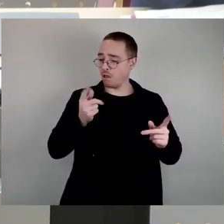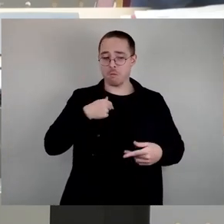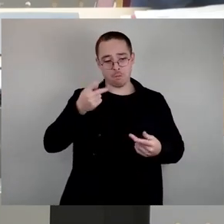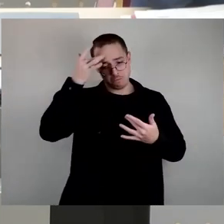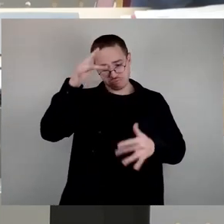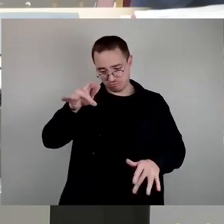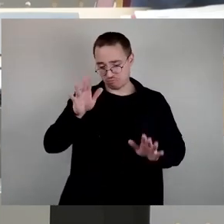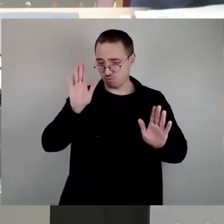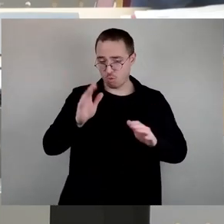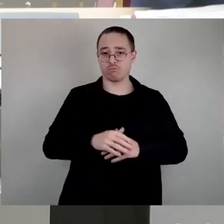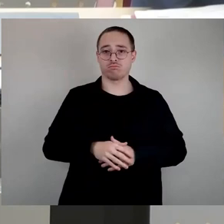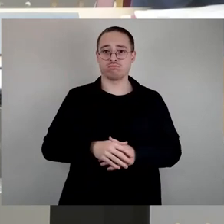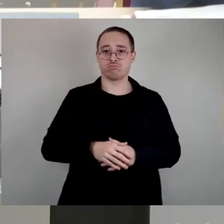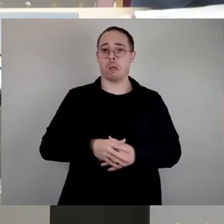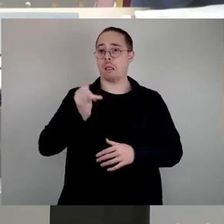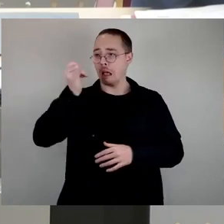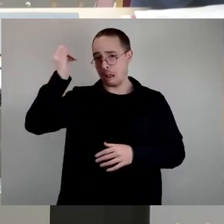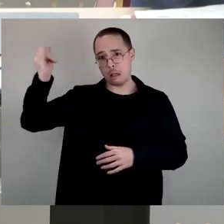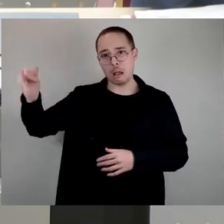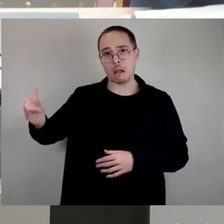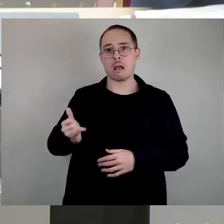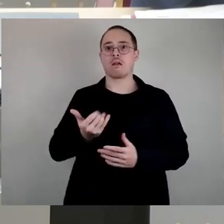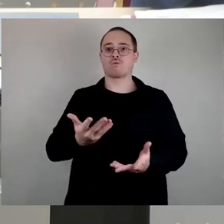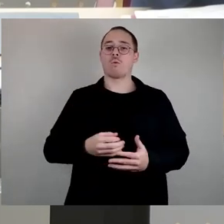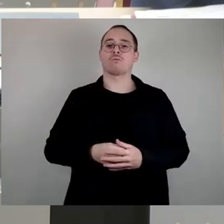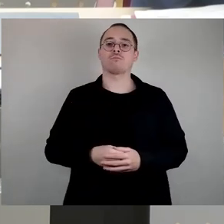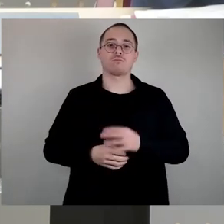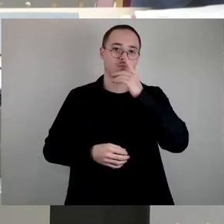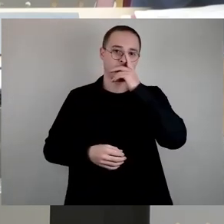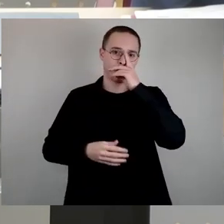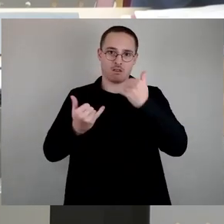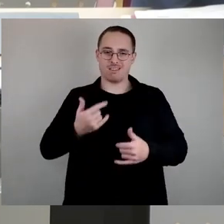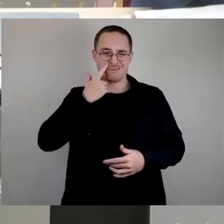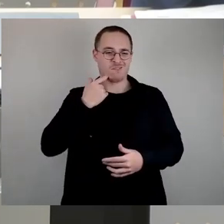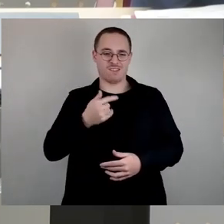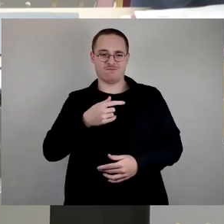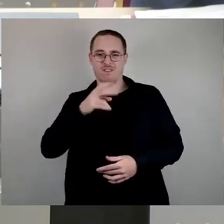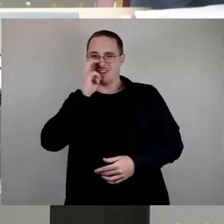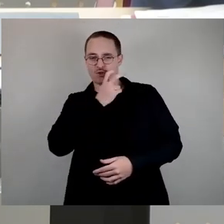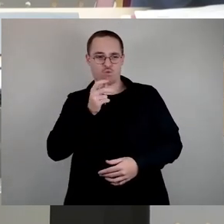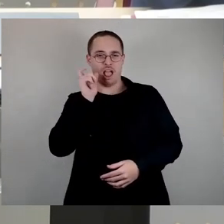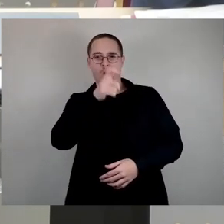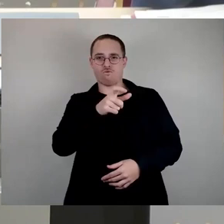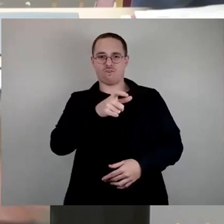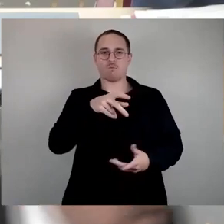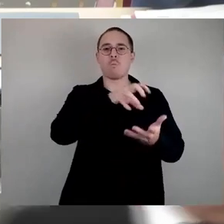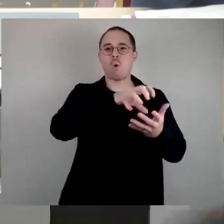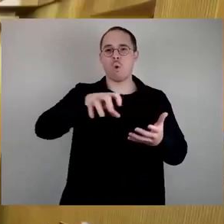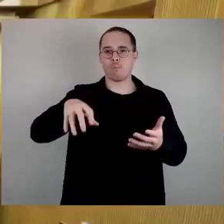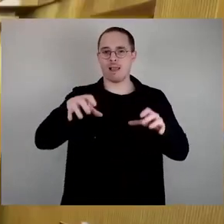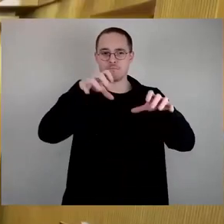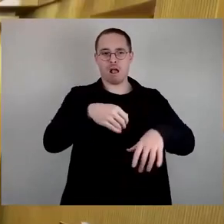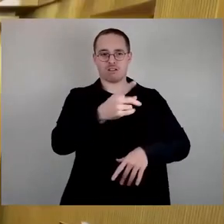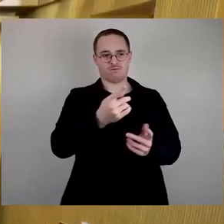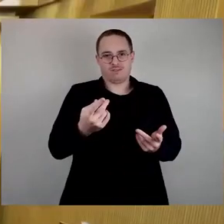dafür und jetzt wird am Möbelmarkt die Retourkutsche versucht. Ist nicht überzeugend. Vielen Dank.